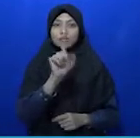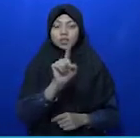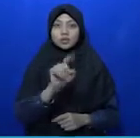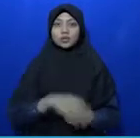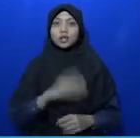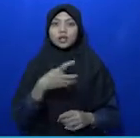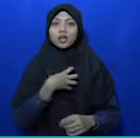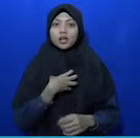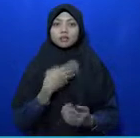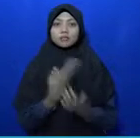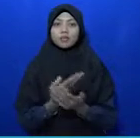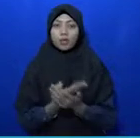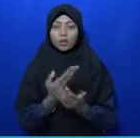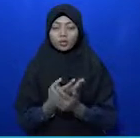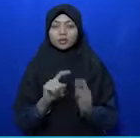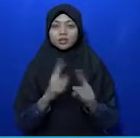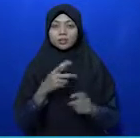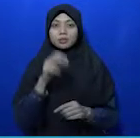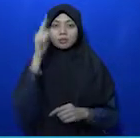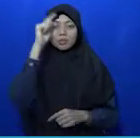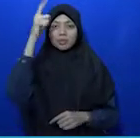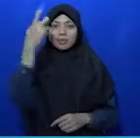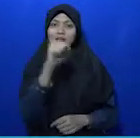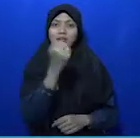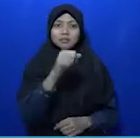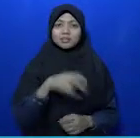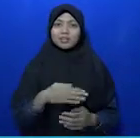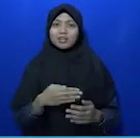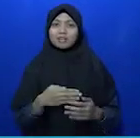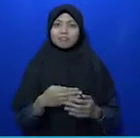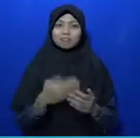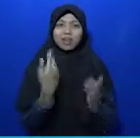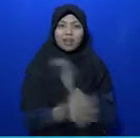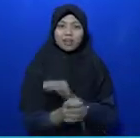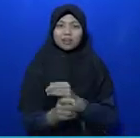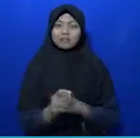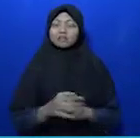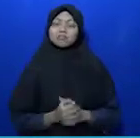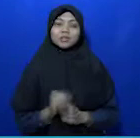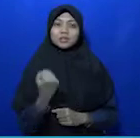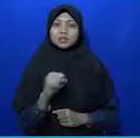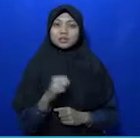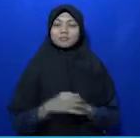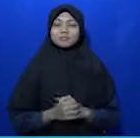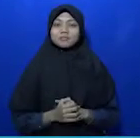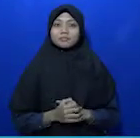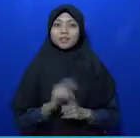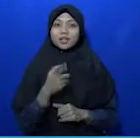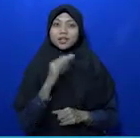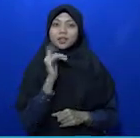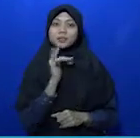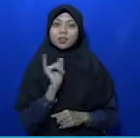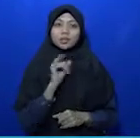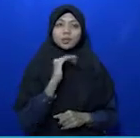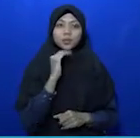situ dinyatakan bahwa pemerintah tidak dapat menahan atau menunda tanpa alasan yang wajar. Nah, itu terjadi dispute kalau